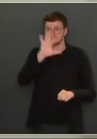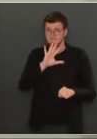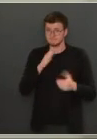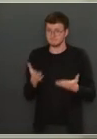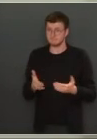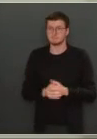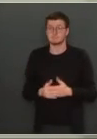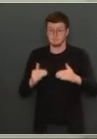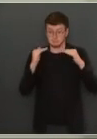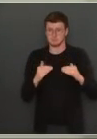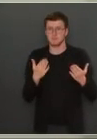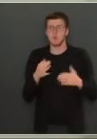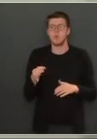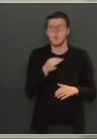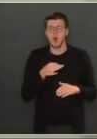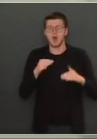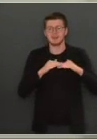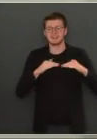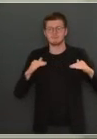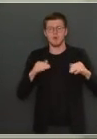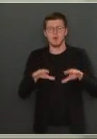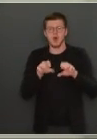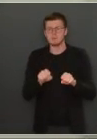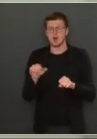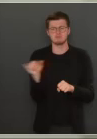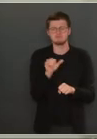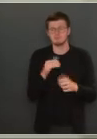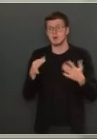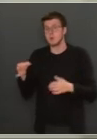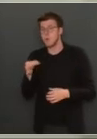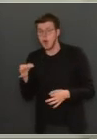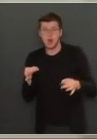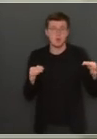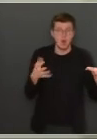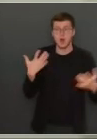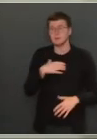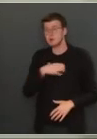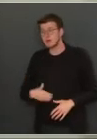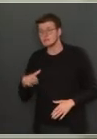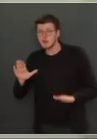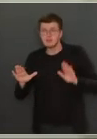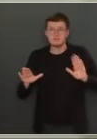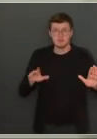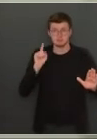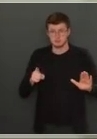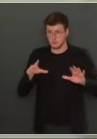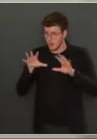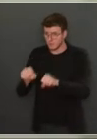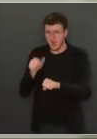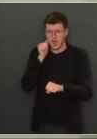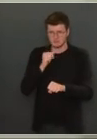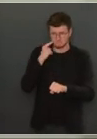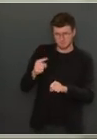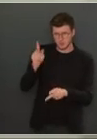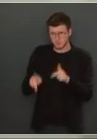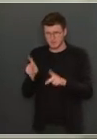betreft, dringen wij erop aan dat de lokale autoriteiten krachtdadig optreden in hun gemeente als